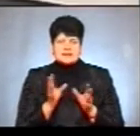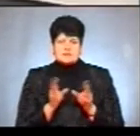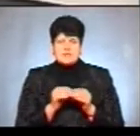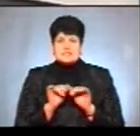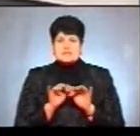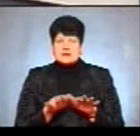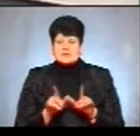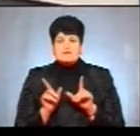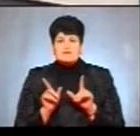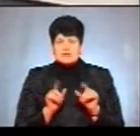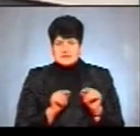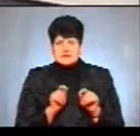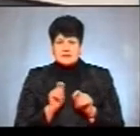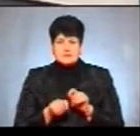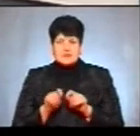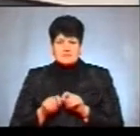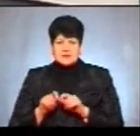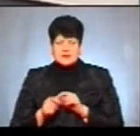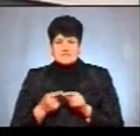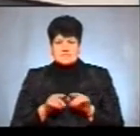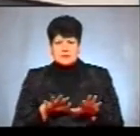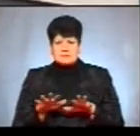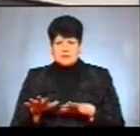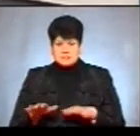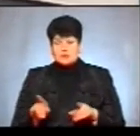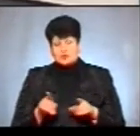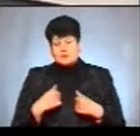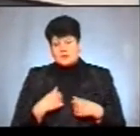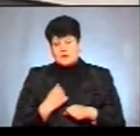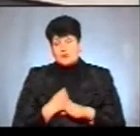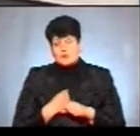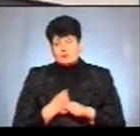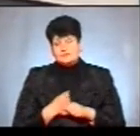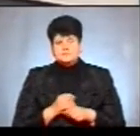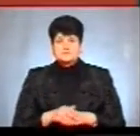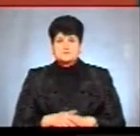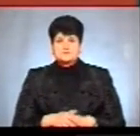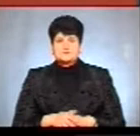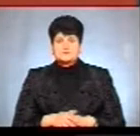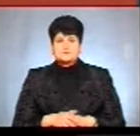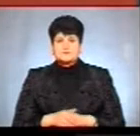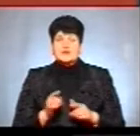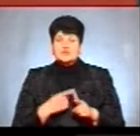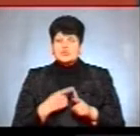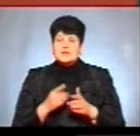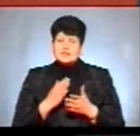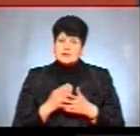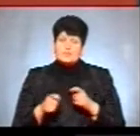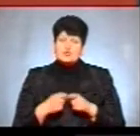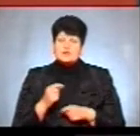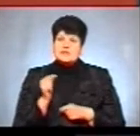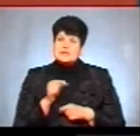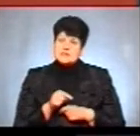тому числі виїзди і рейдові перевірки цих місць, що ми і зробимо на реалізацію цього плану. Чи є правопорушниками ті,